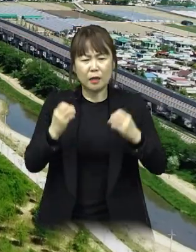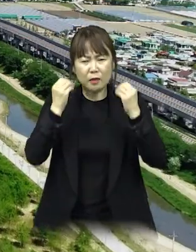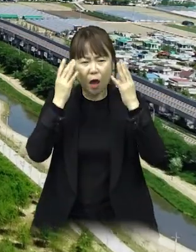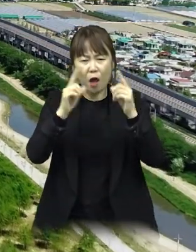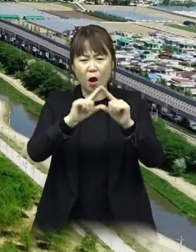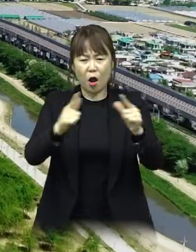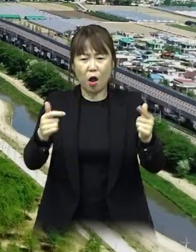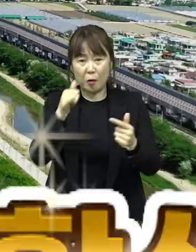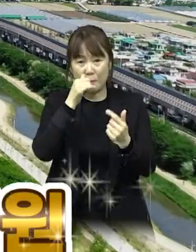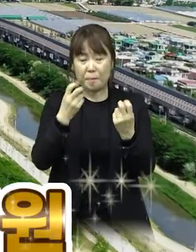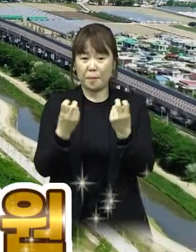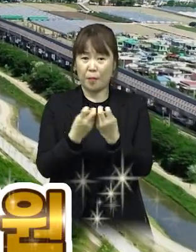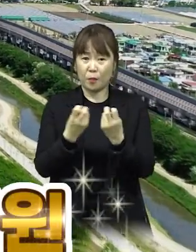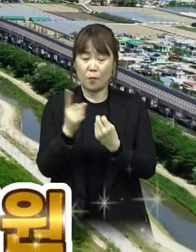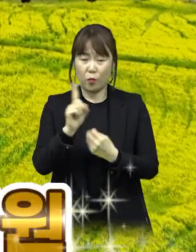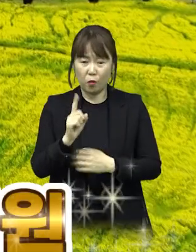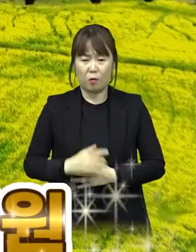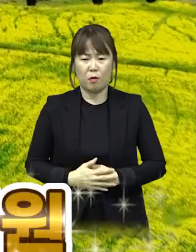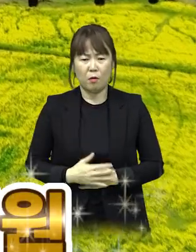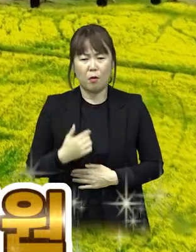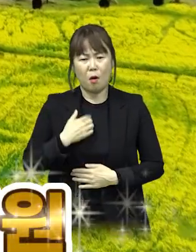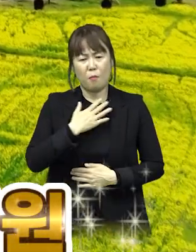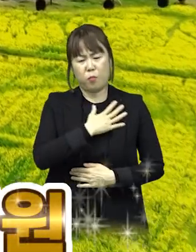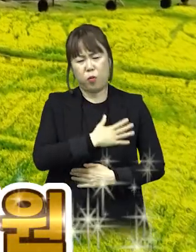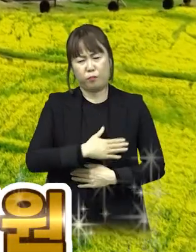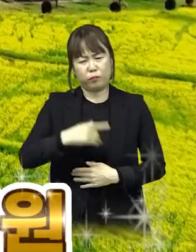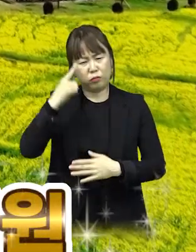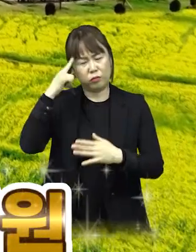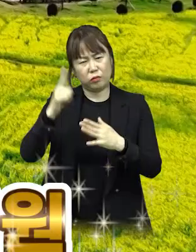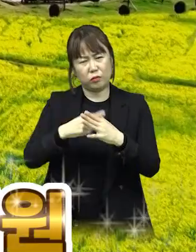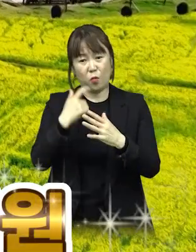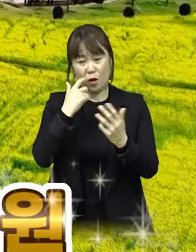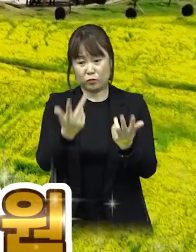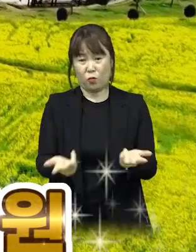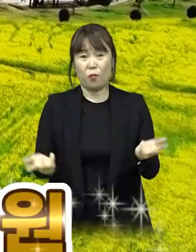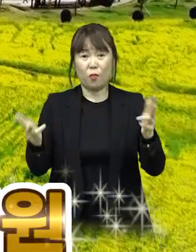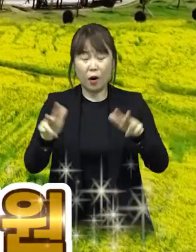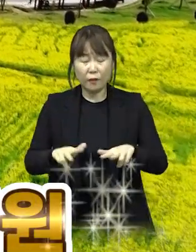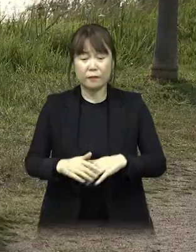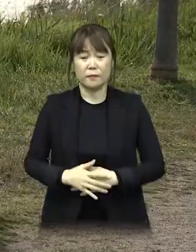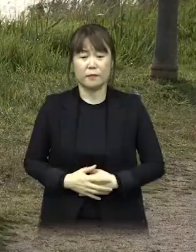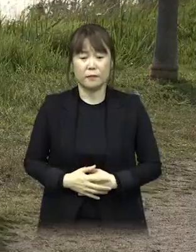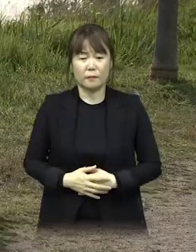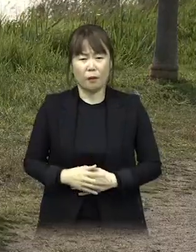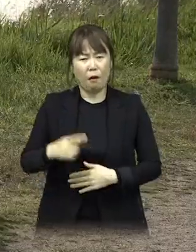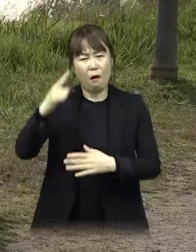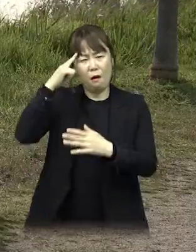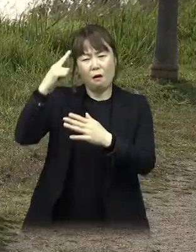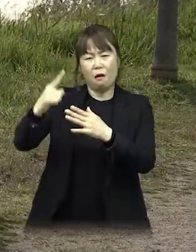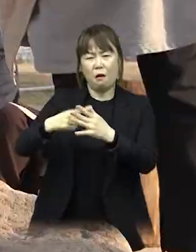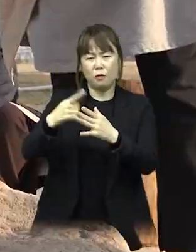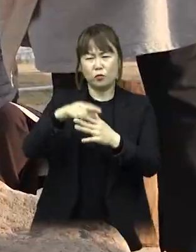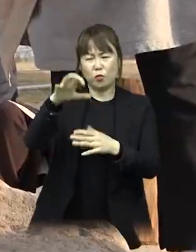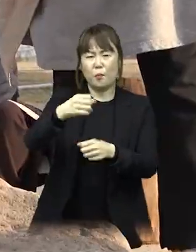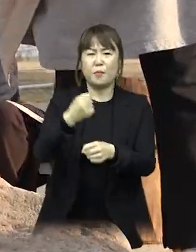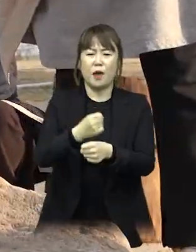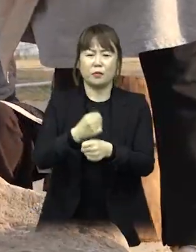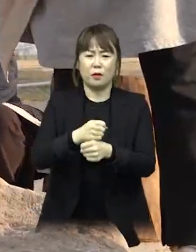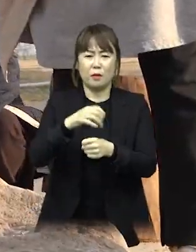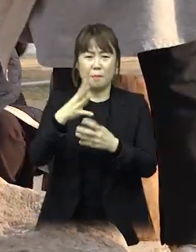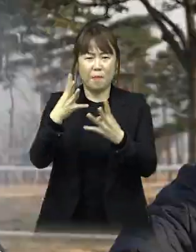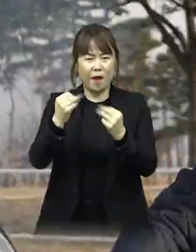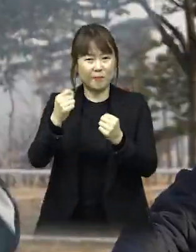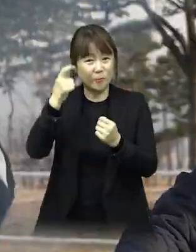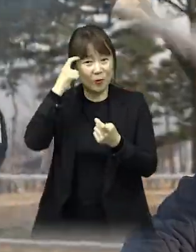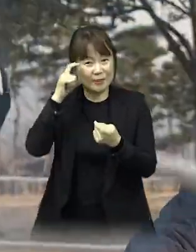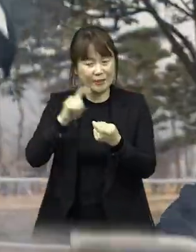새롭고 다양한 방법들로 우리들의 힐링을 책임져주는 황산공원. 이번에는 멍때리기 공간을 조성해 많은